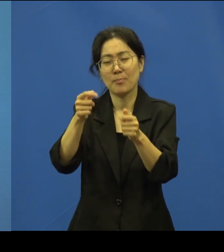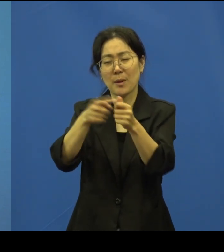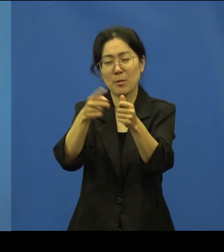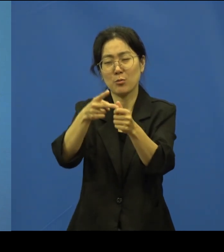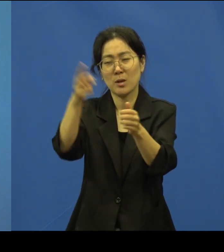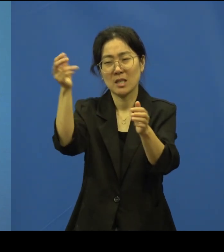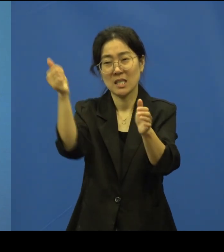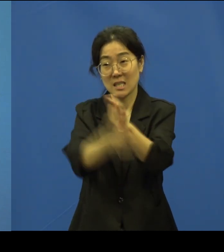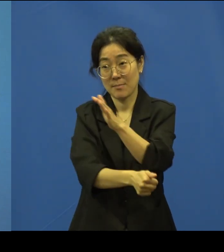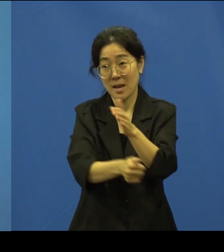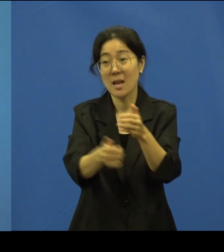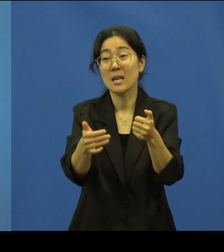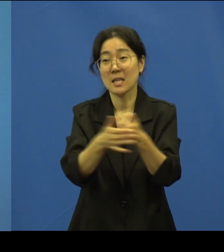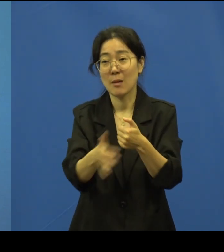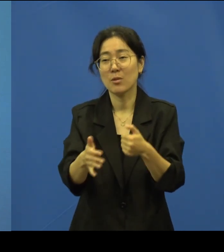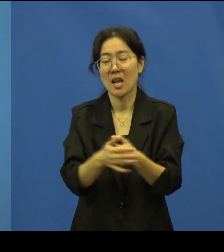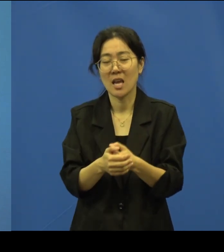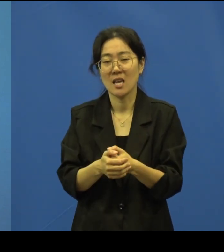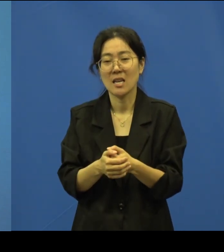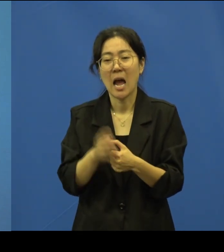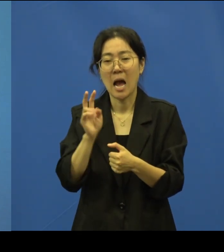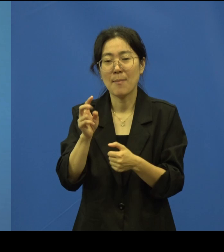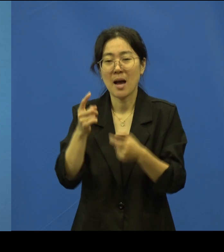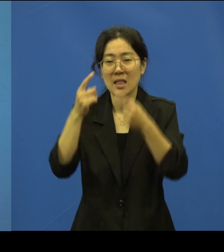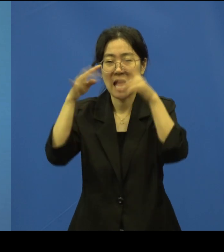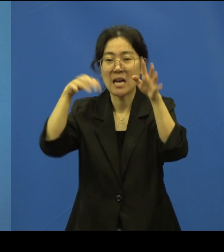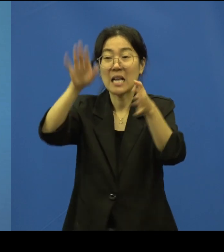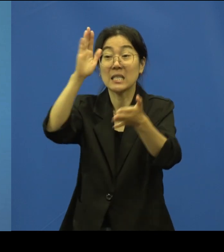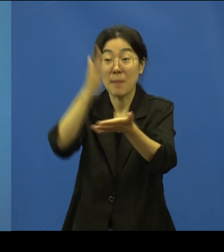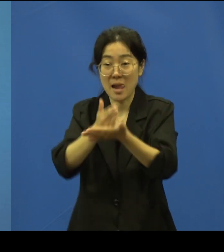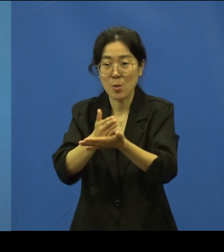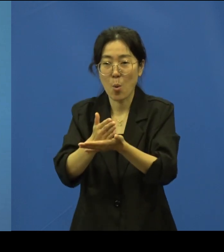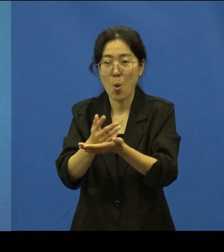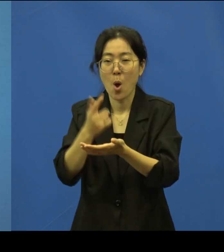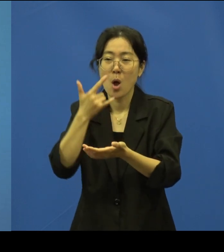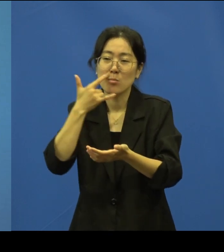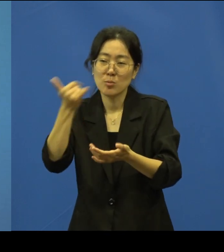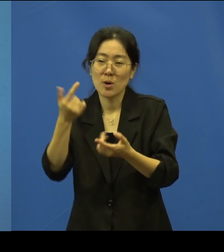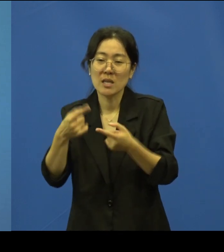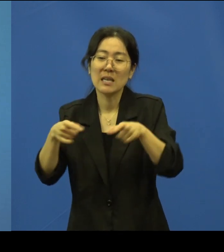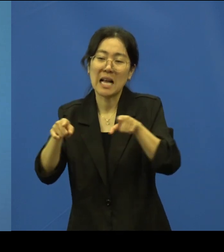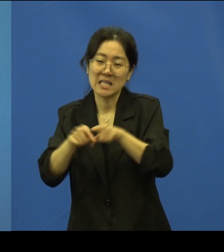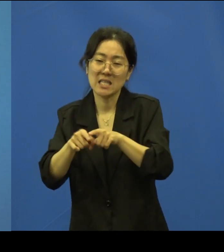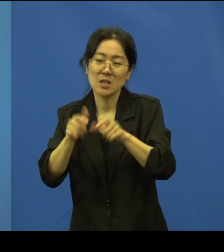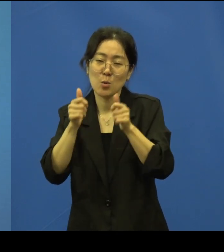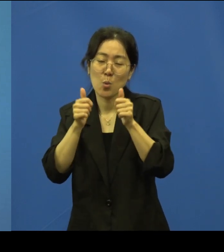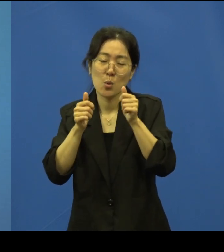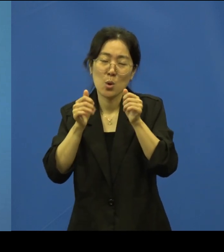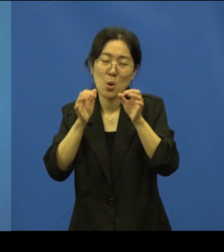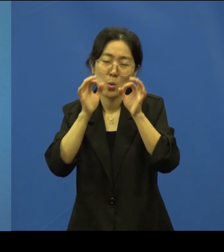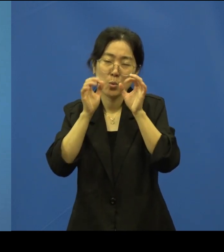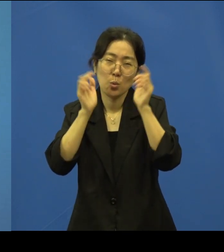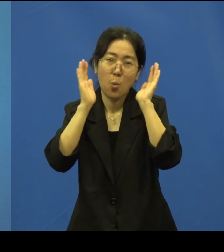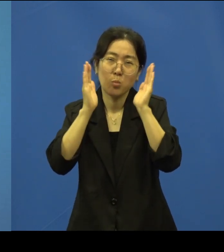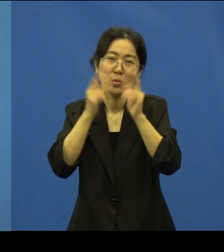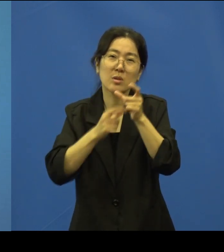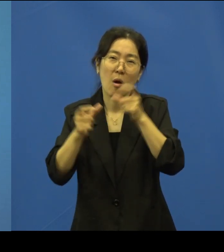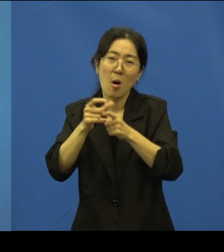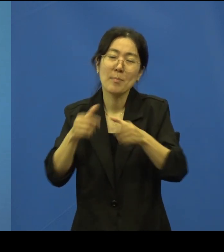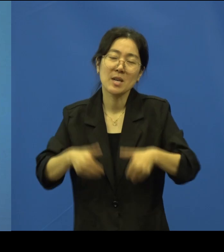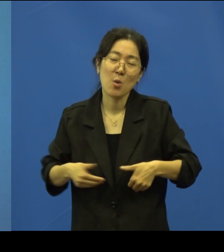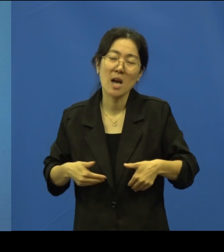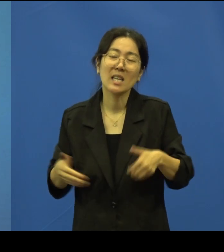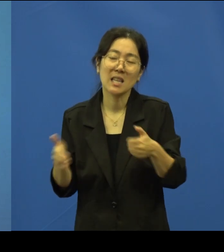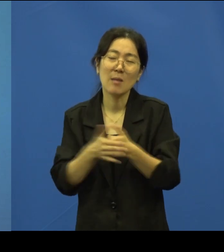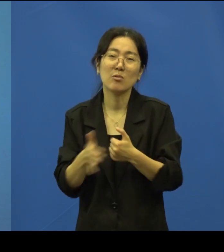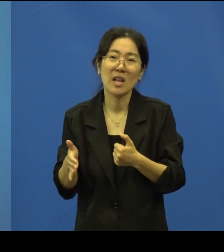옆에서 사랑의 보약 더 먹이라고 하나님이 이거 허락하신 거야. 그러니까 우리 얘